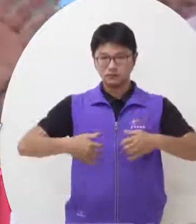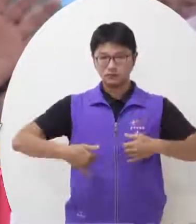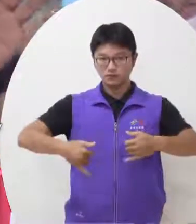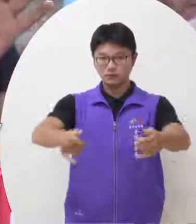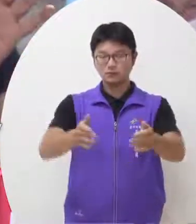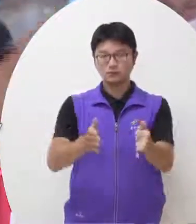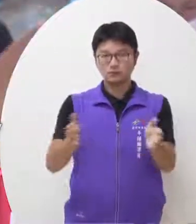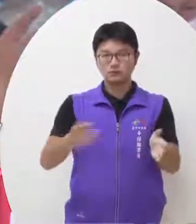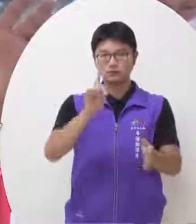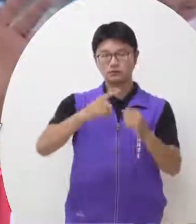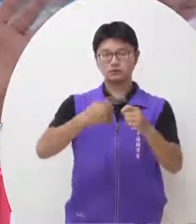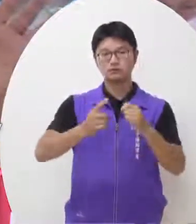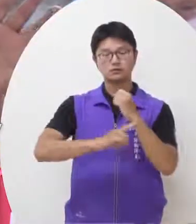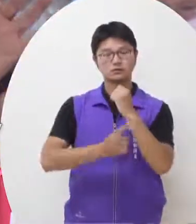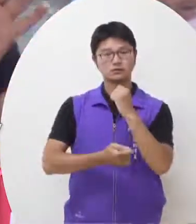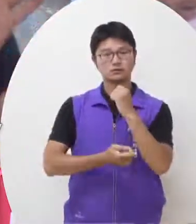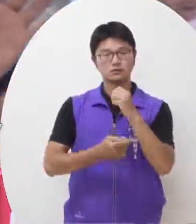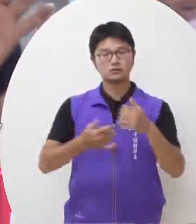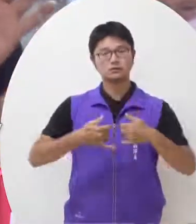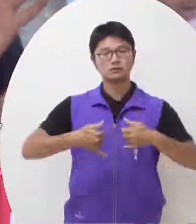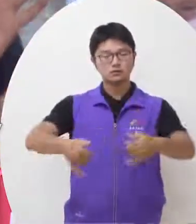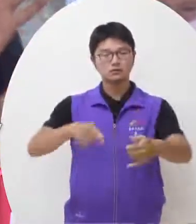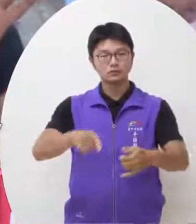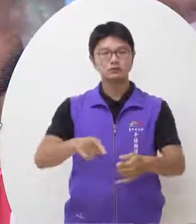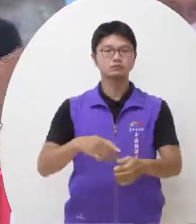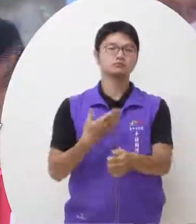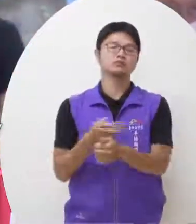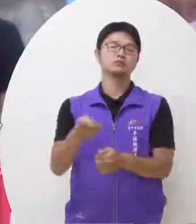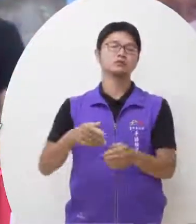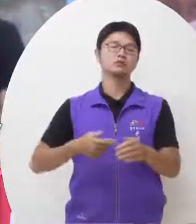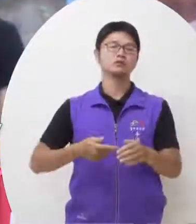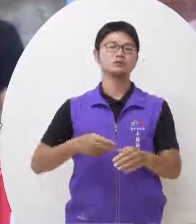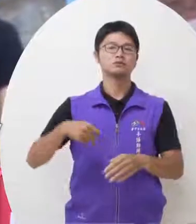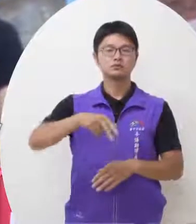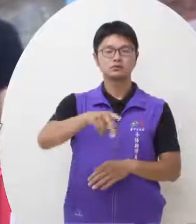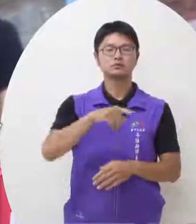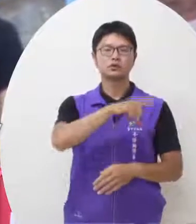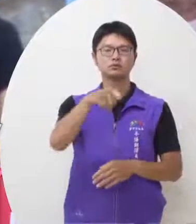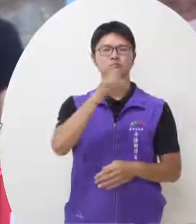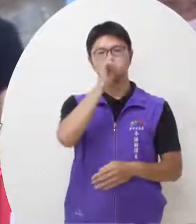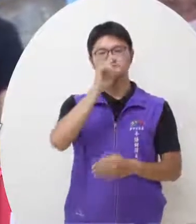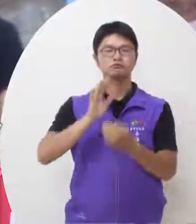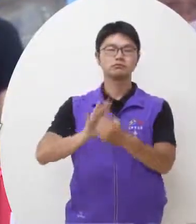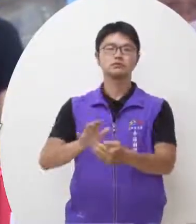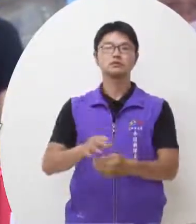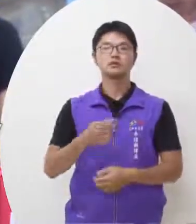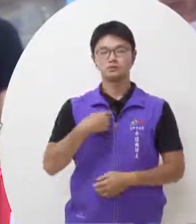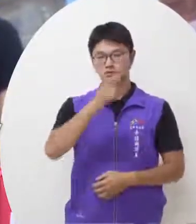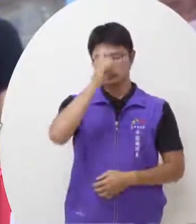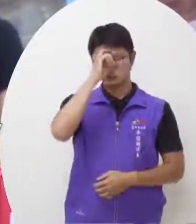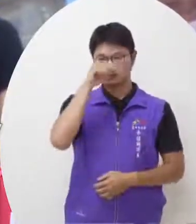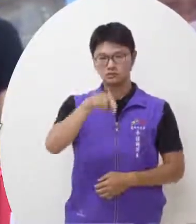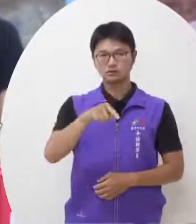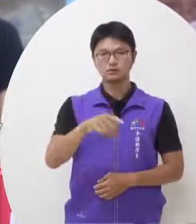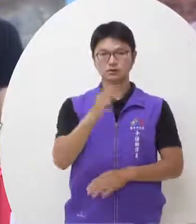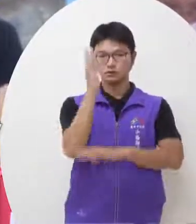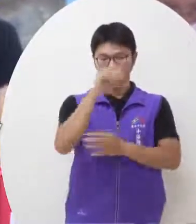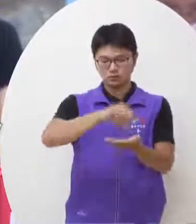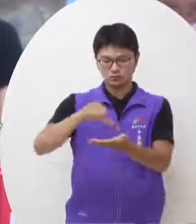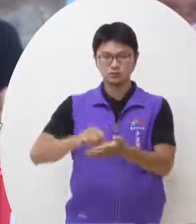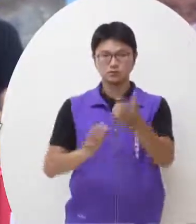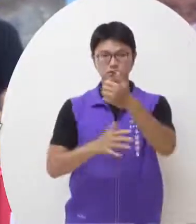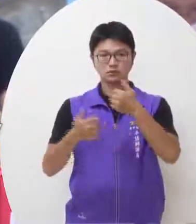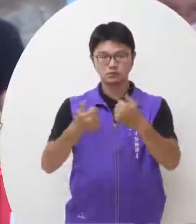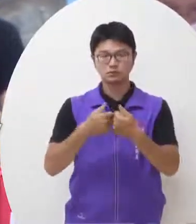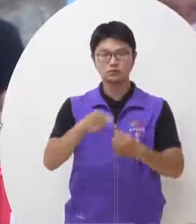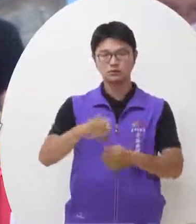造成人没有办法通行，他也是给他打回票。我希望说执事委员会希望有我们里长的人员